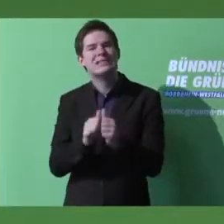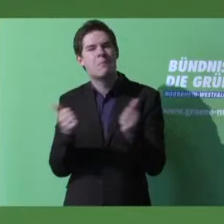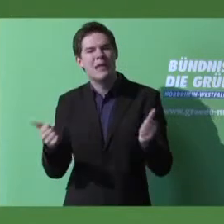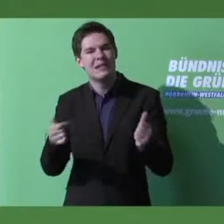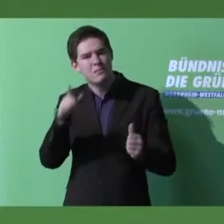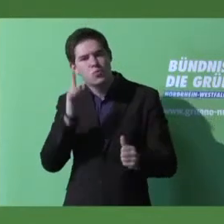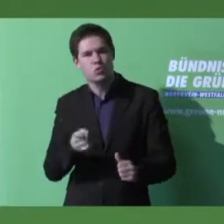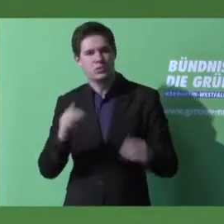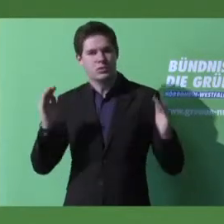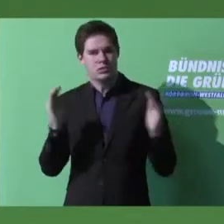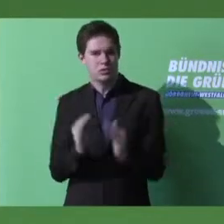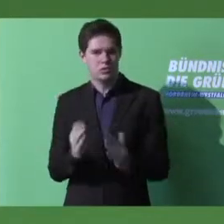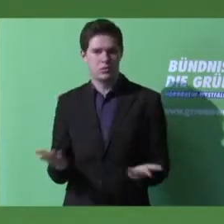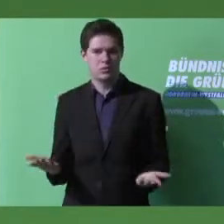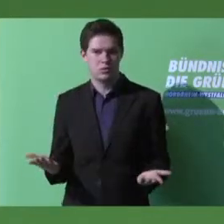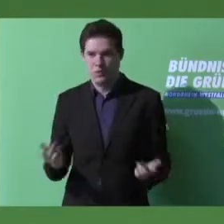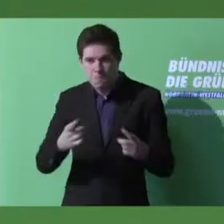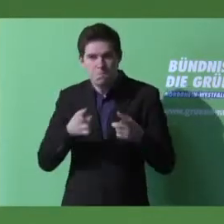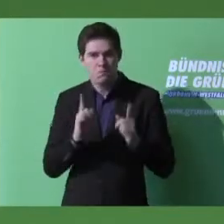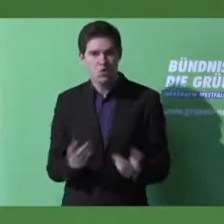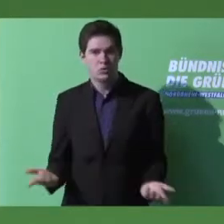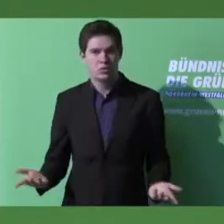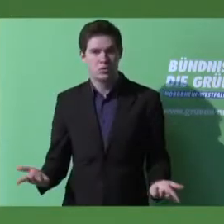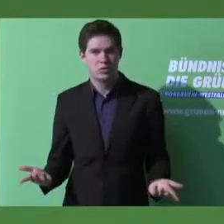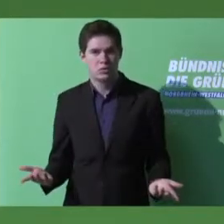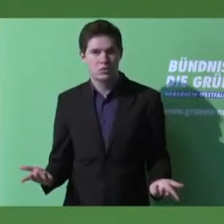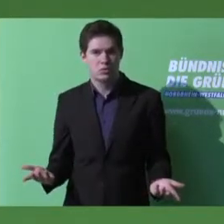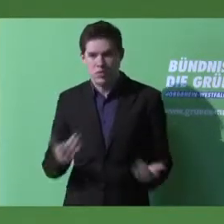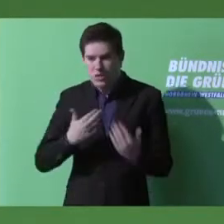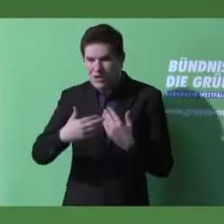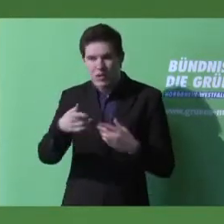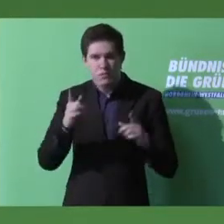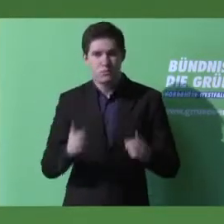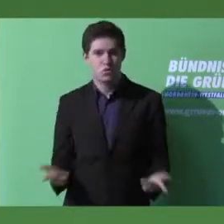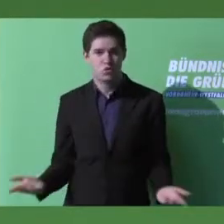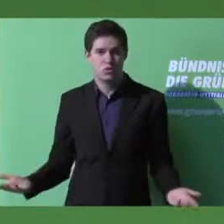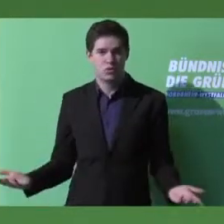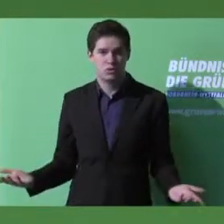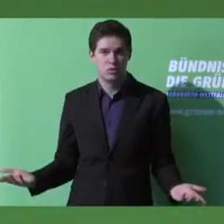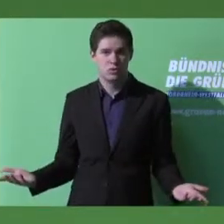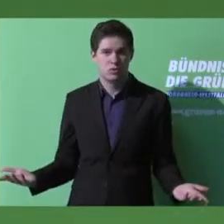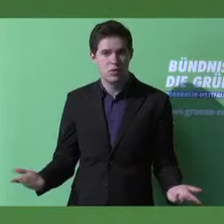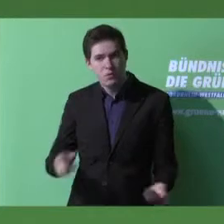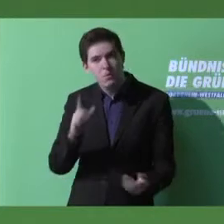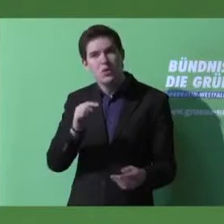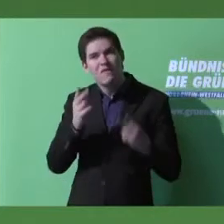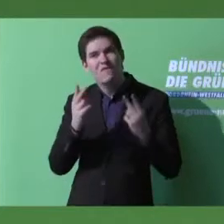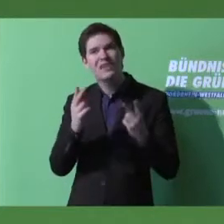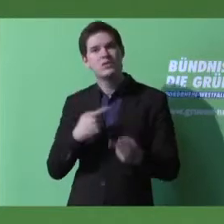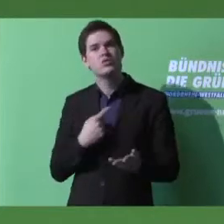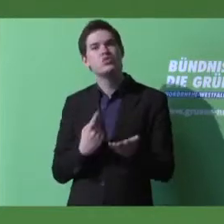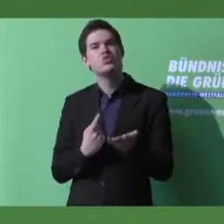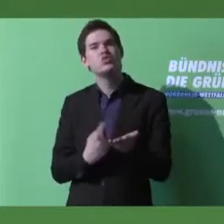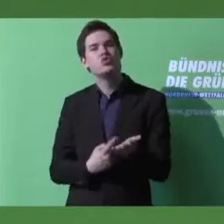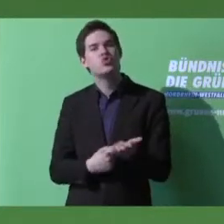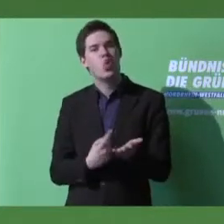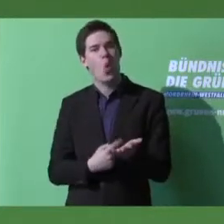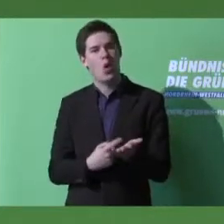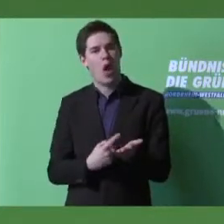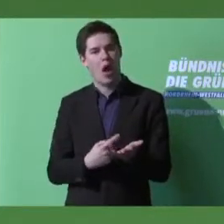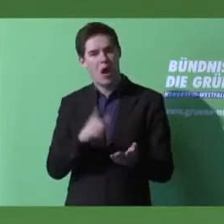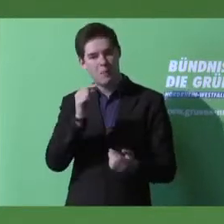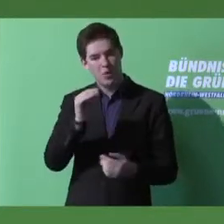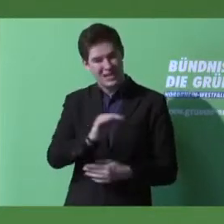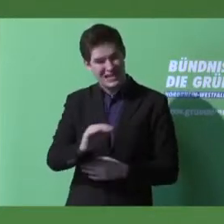Ehegattensplitting. Wir müssen dahin kommen, dass wir steuerlich das Leben mit